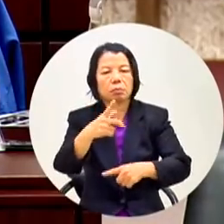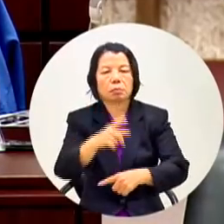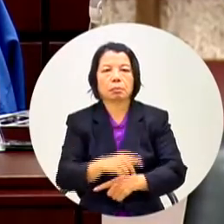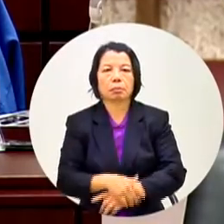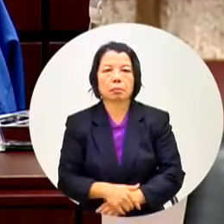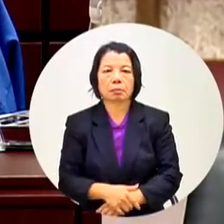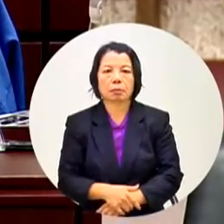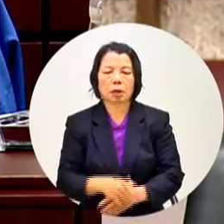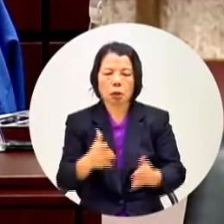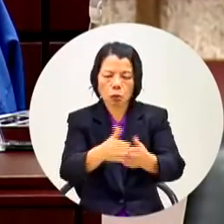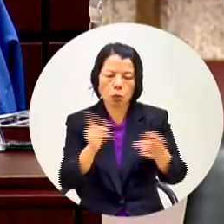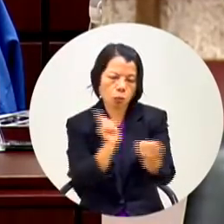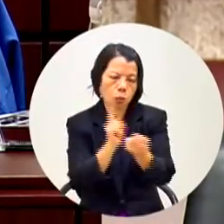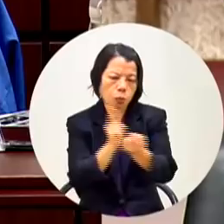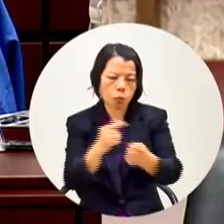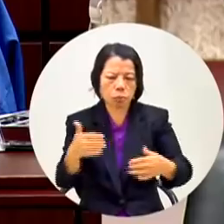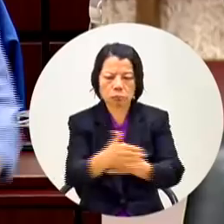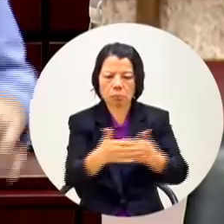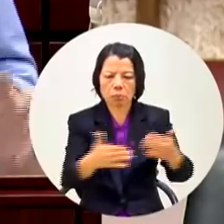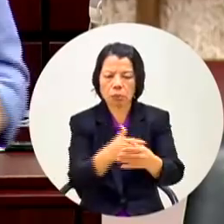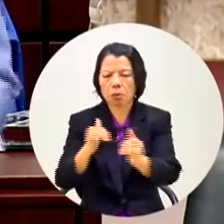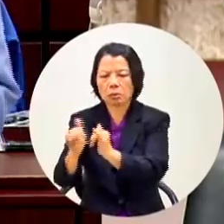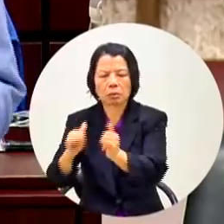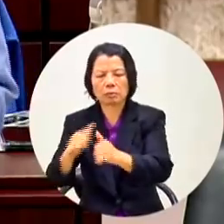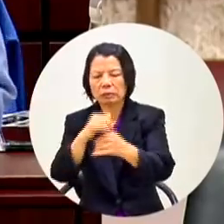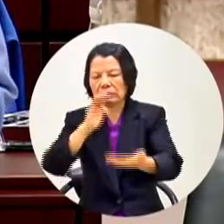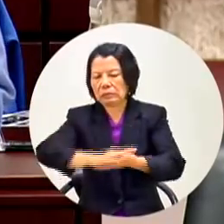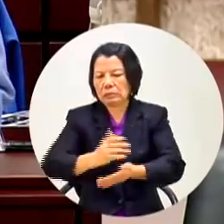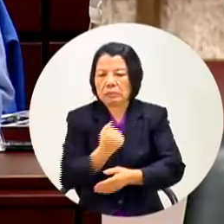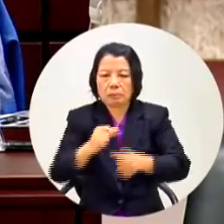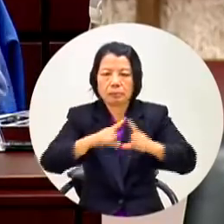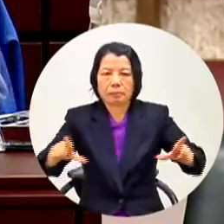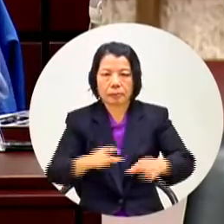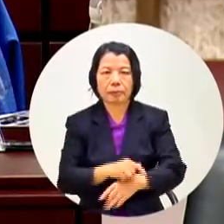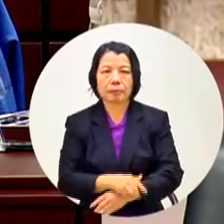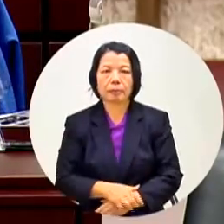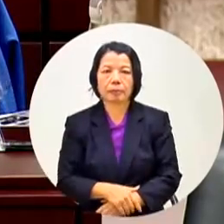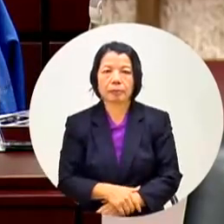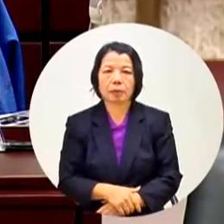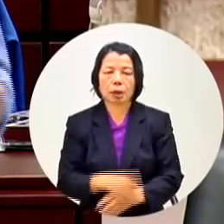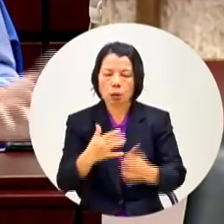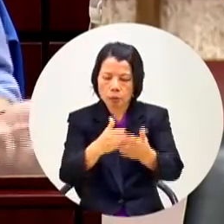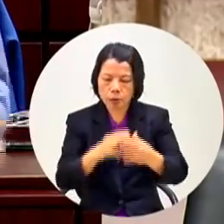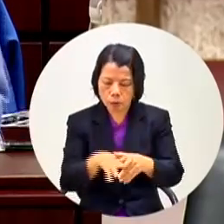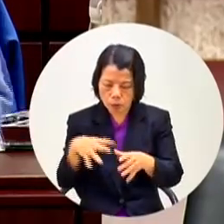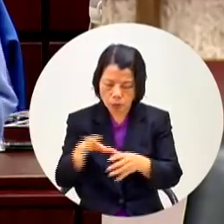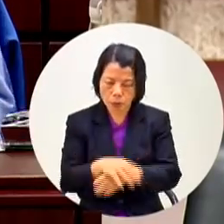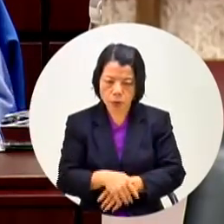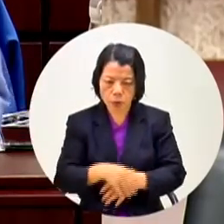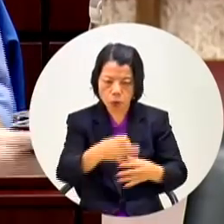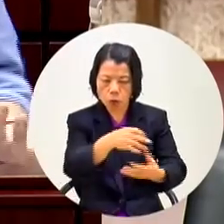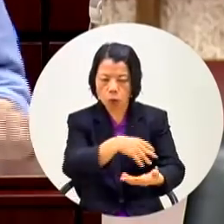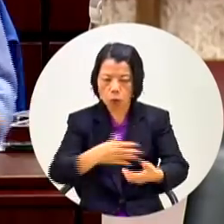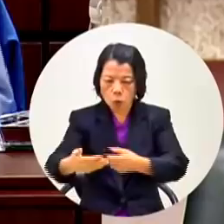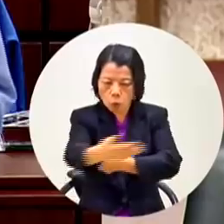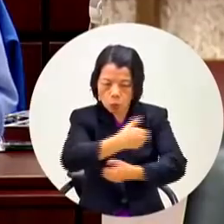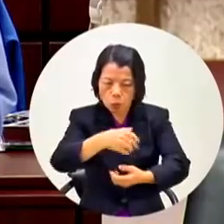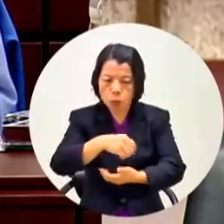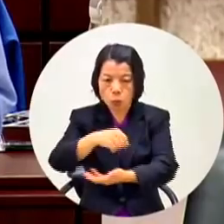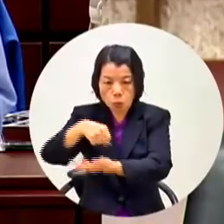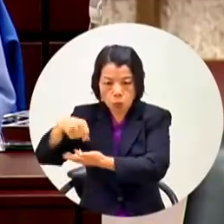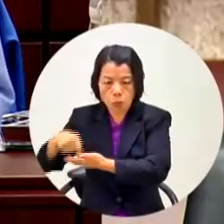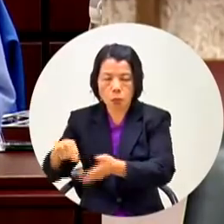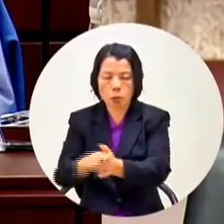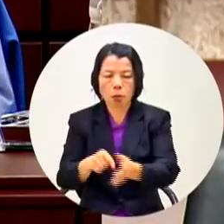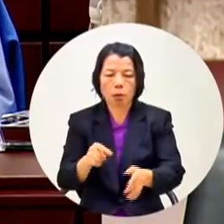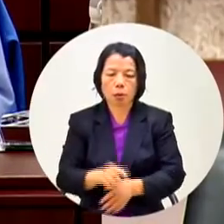在的压力是非常巨大的。所以在这里我们都集思广益，大概在下半年我们会有一个比较成熟的这个提